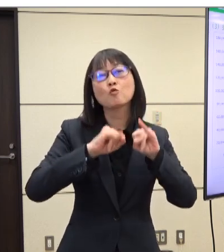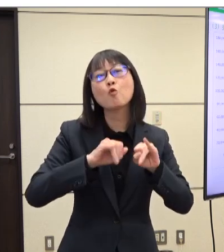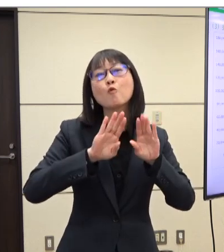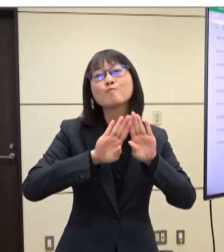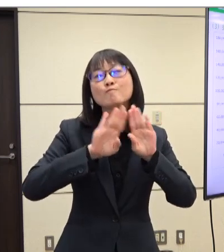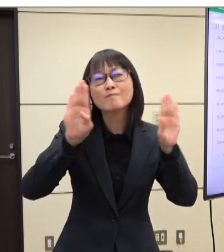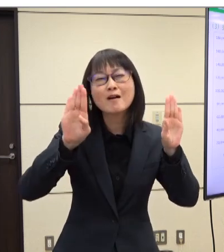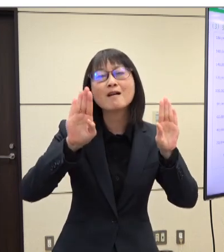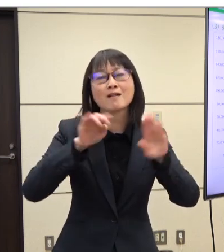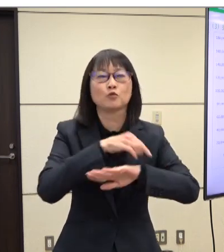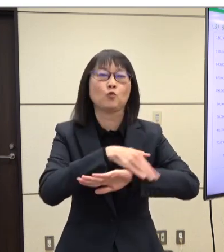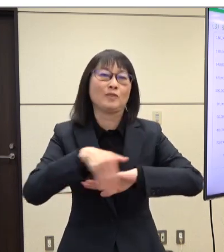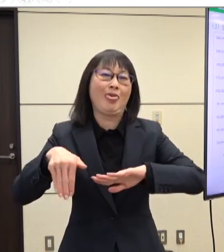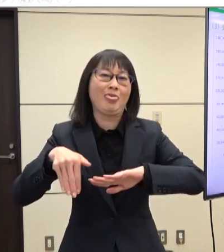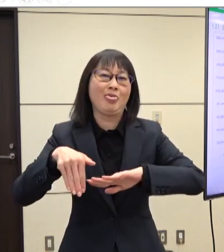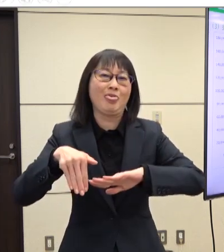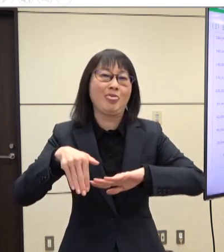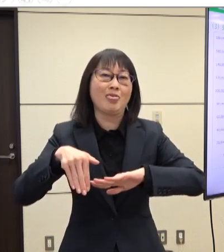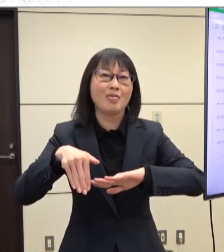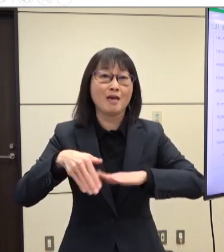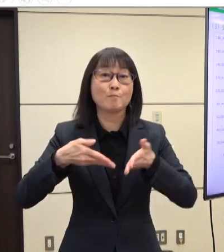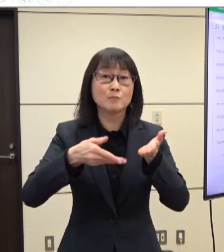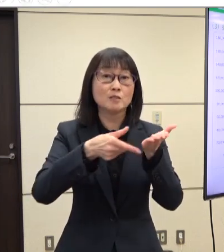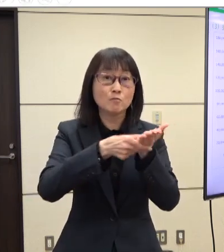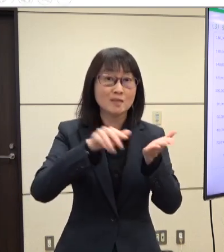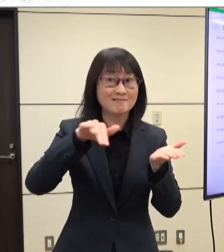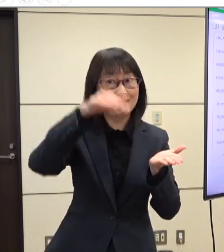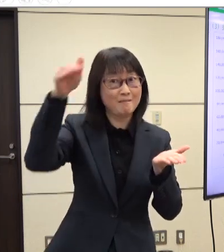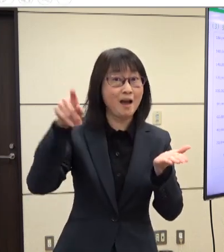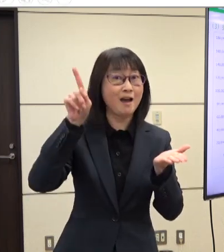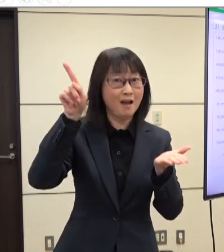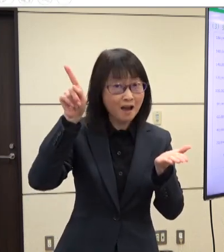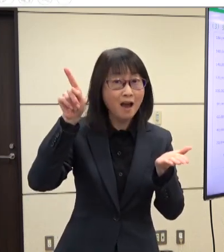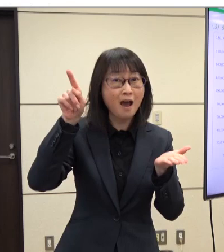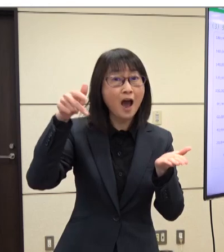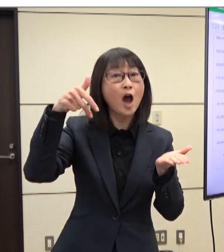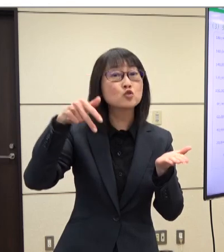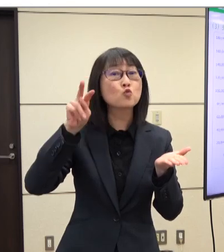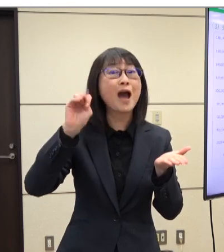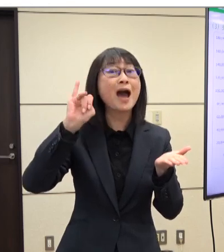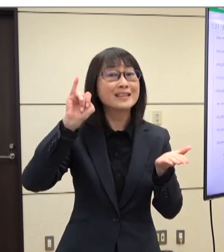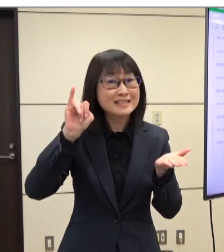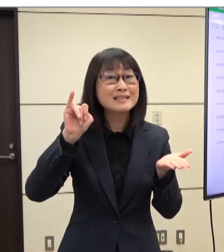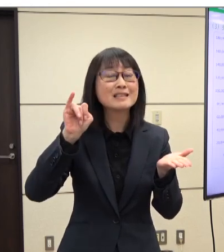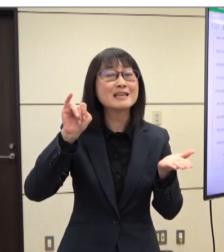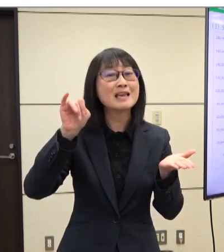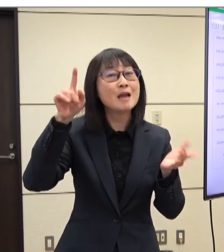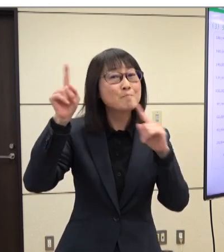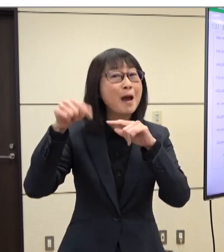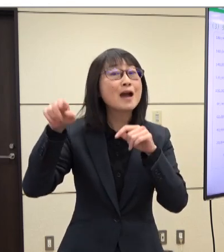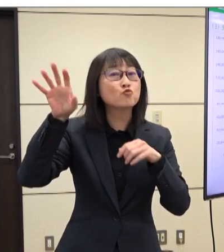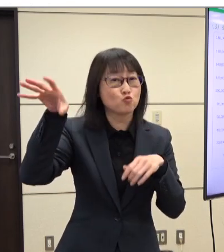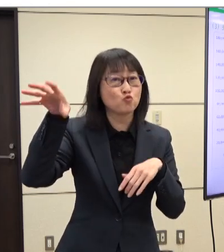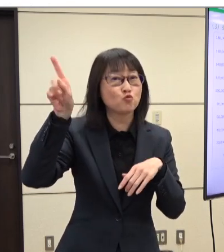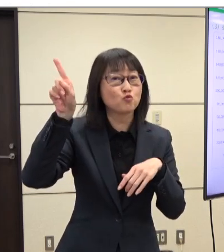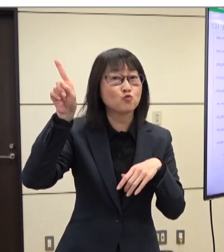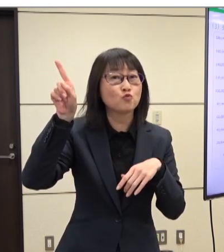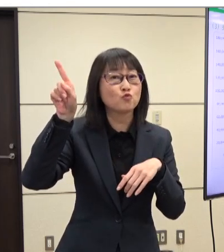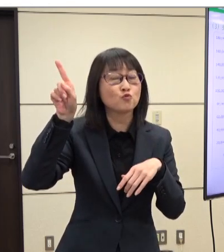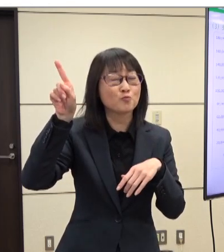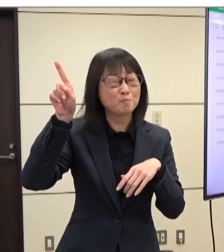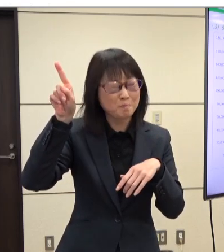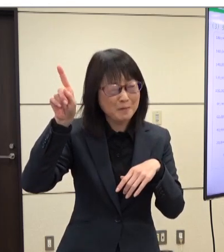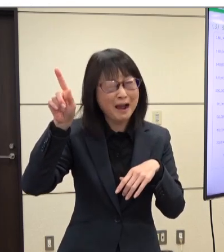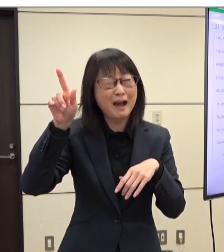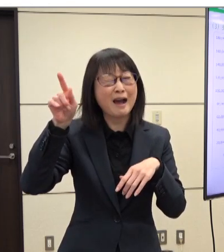この道の駅の山のすぐ向こうにはですね、スカイパークがあって、そこで、世界一のエアレーサーである